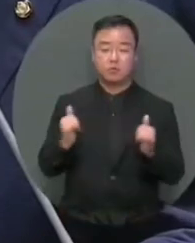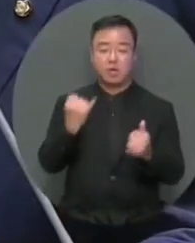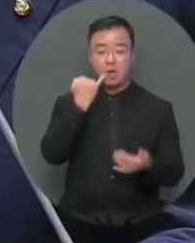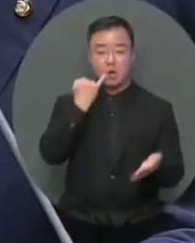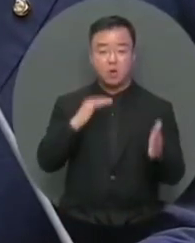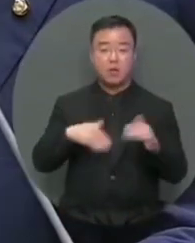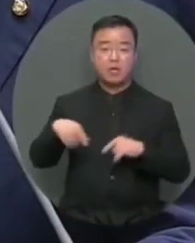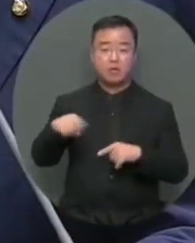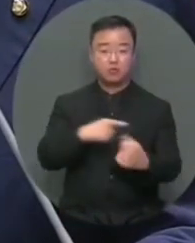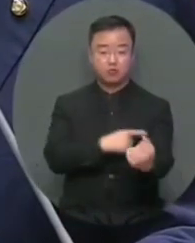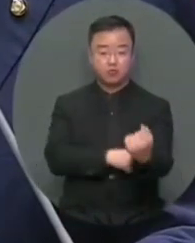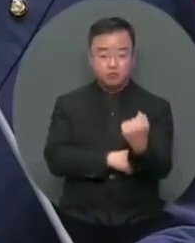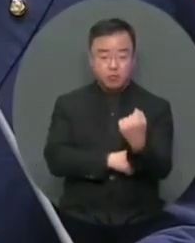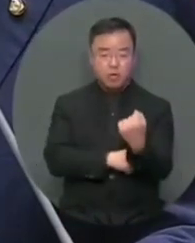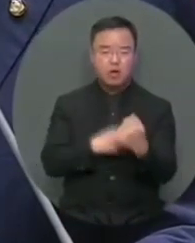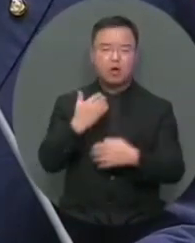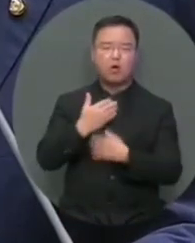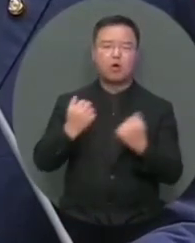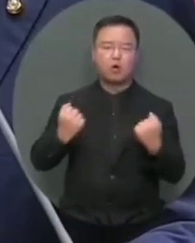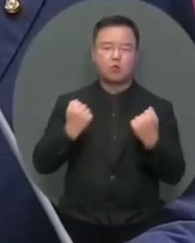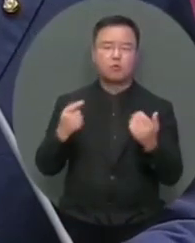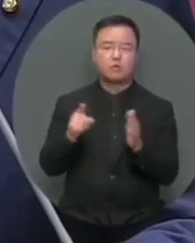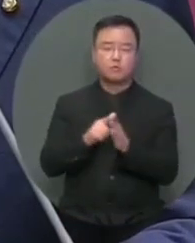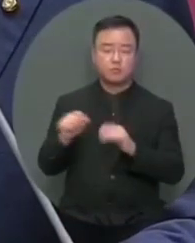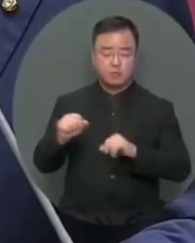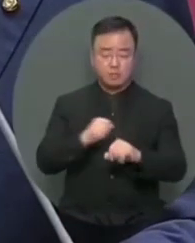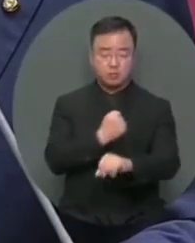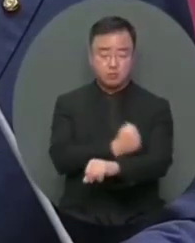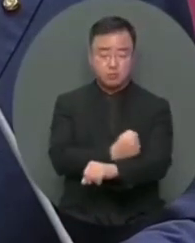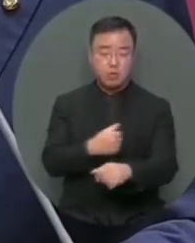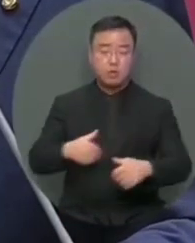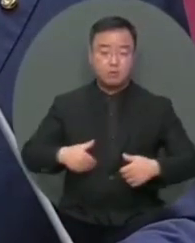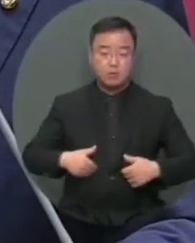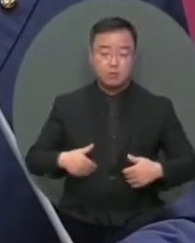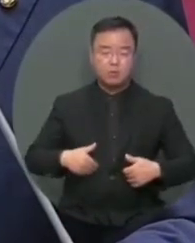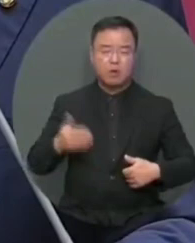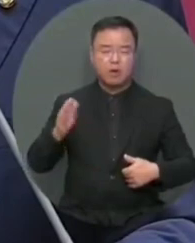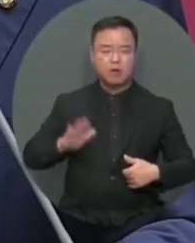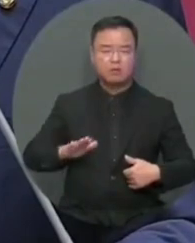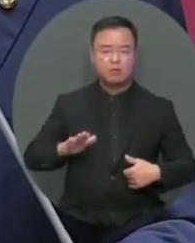정부가 맞는지 철저히 일본 내각과 도쿄전력의